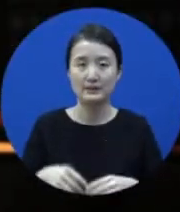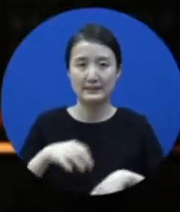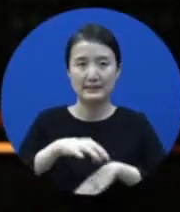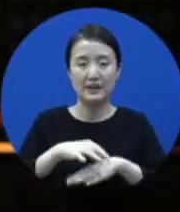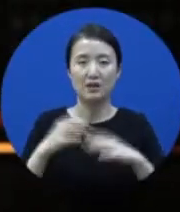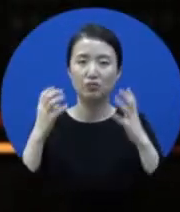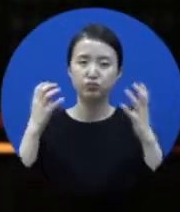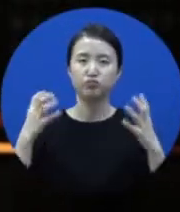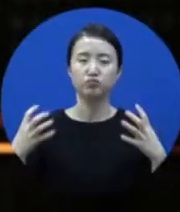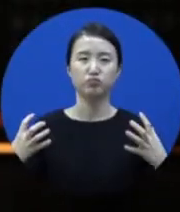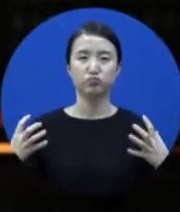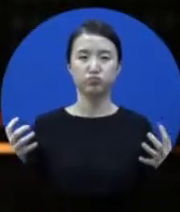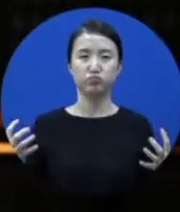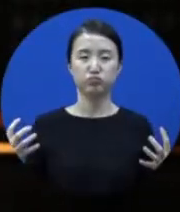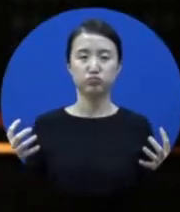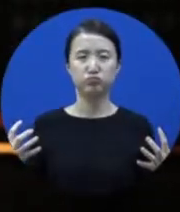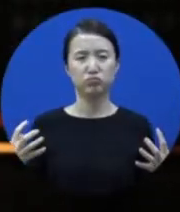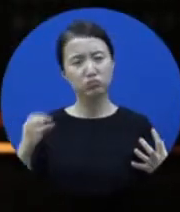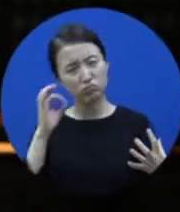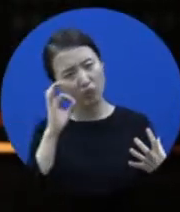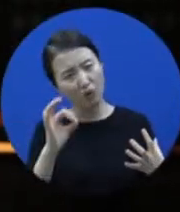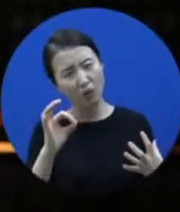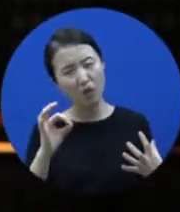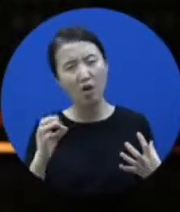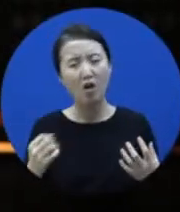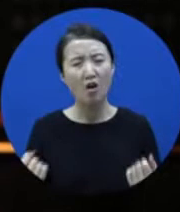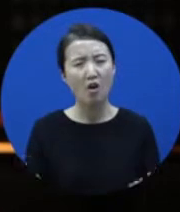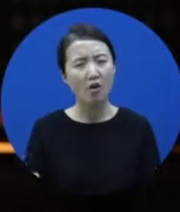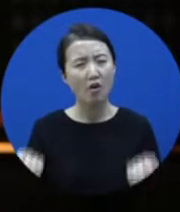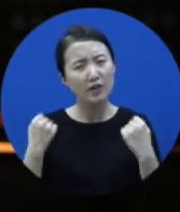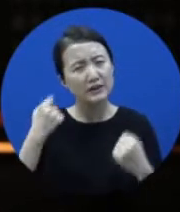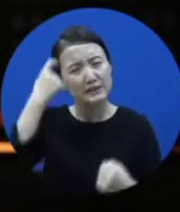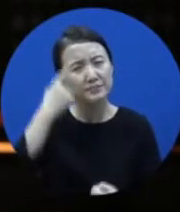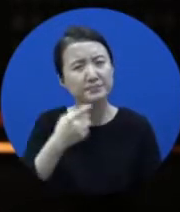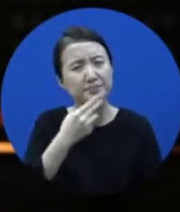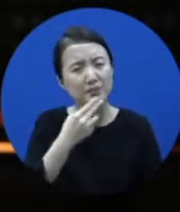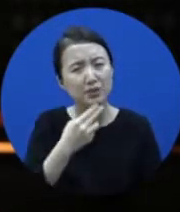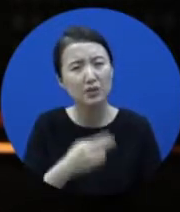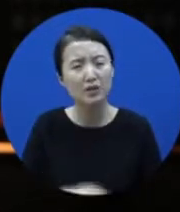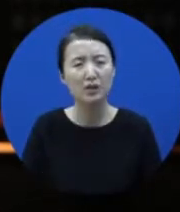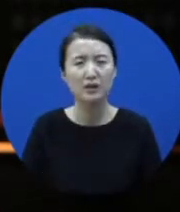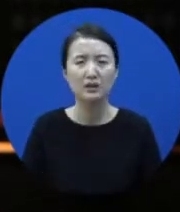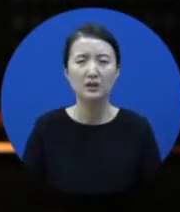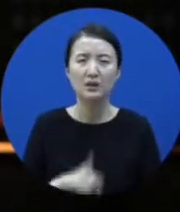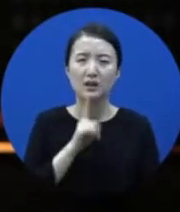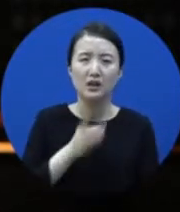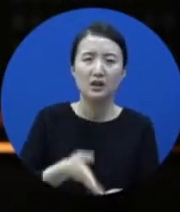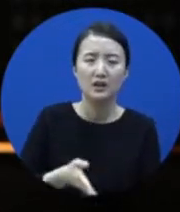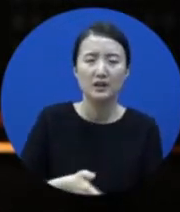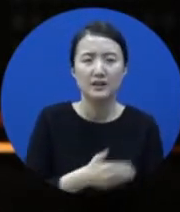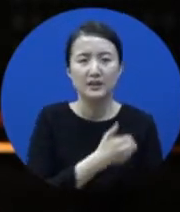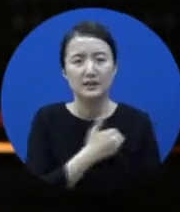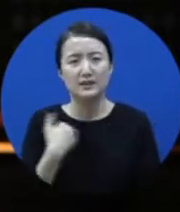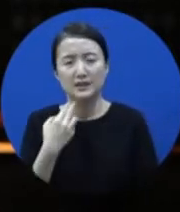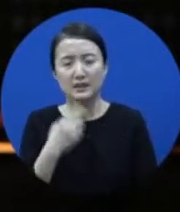건강해 보이지가 않고 그래서 어쩔 줄 모르면서 손을 잡고 막 말을 제대로 못해요. 너무 가슴이 아프더라고요.